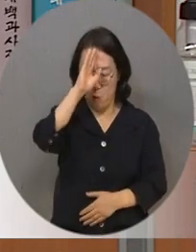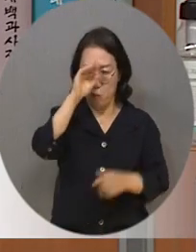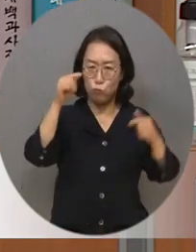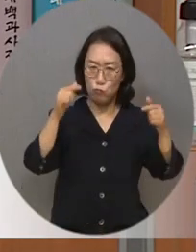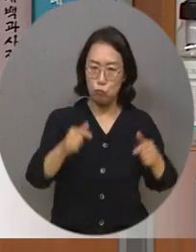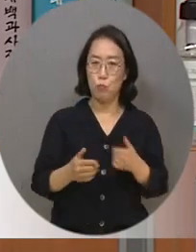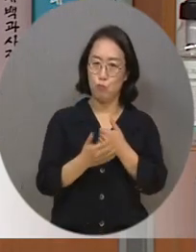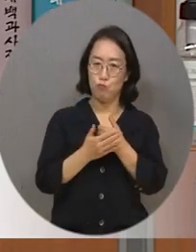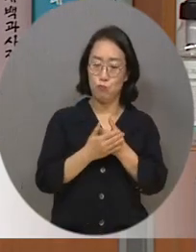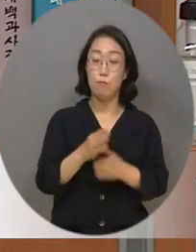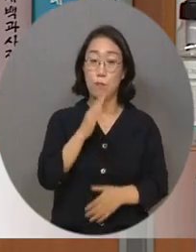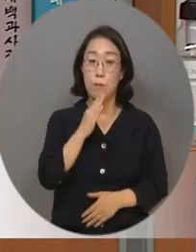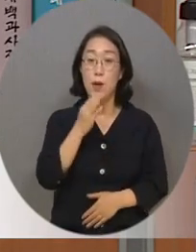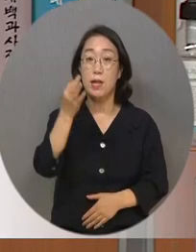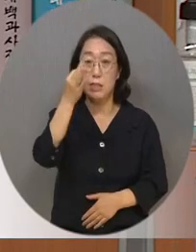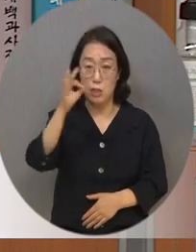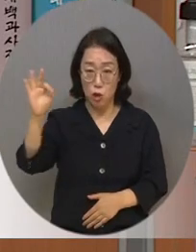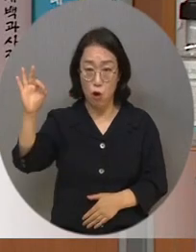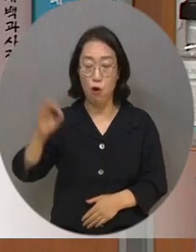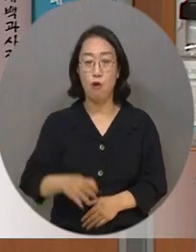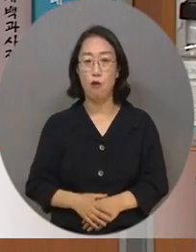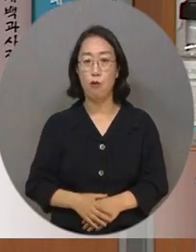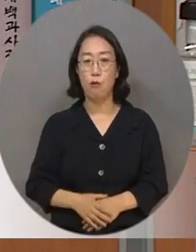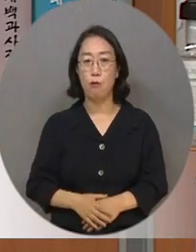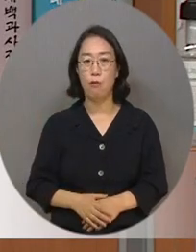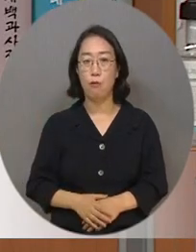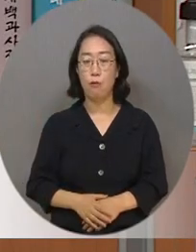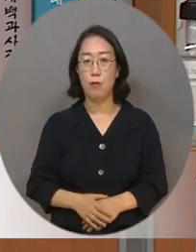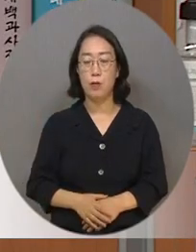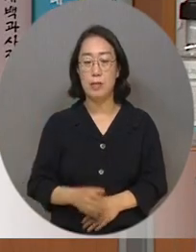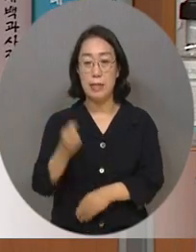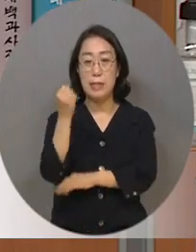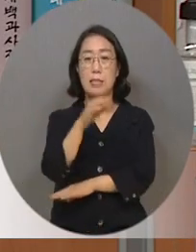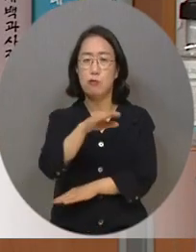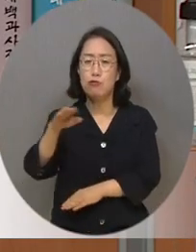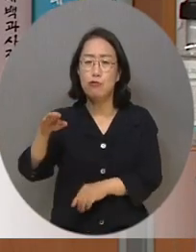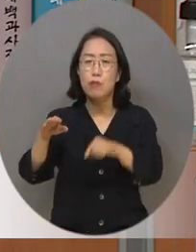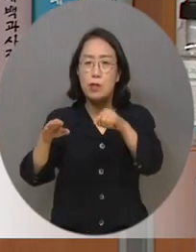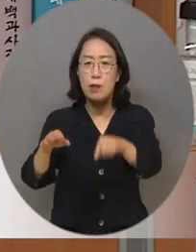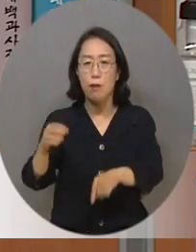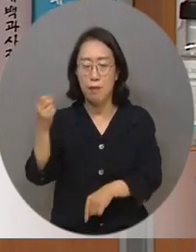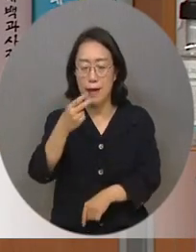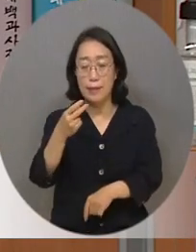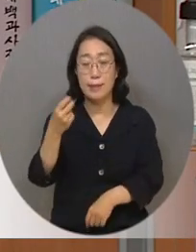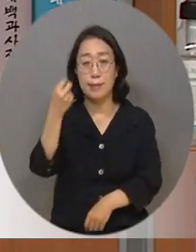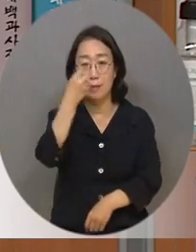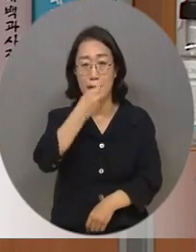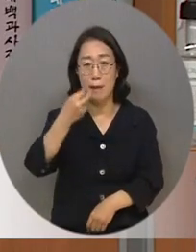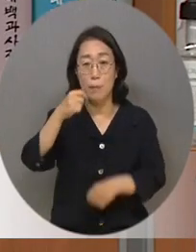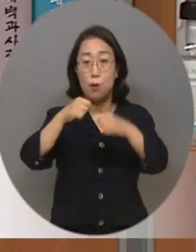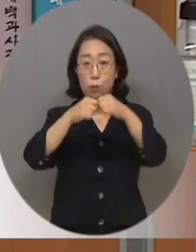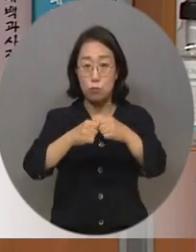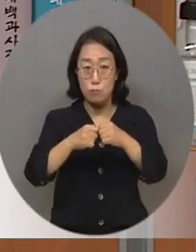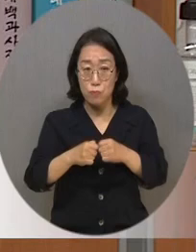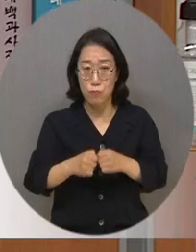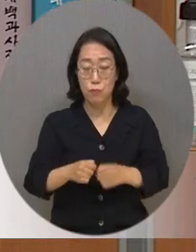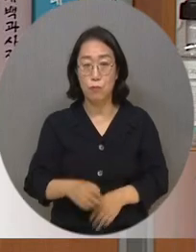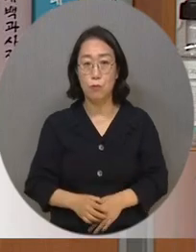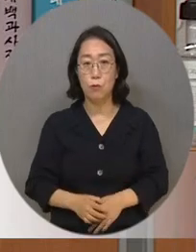의료적 효과성은 인정을 하고 있는데요. 그래서 그런 기준에 대해서는 다시 재고를 해서